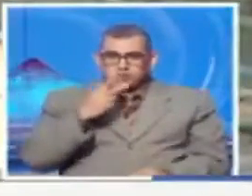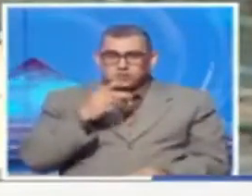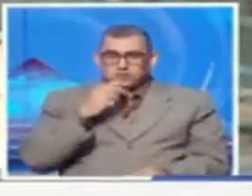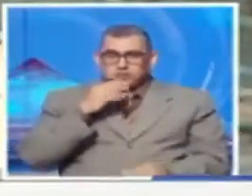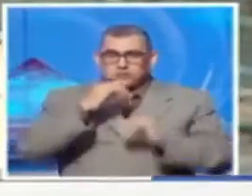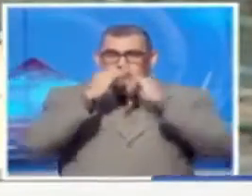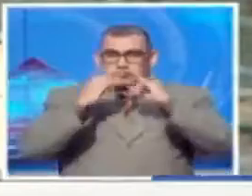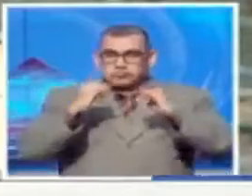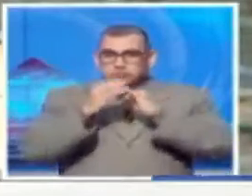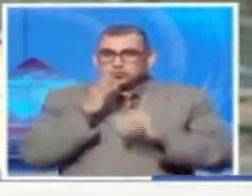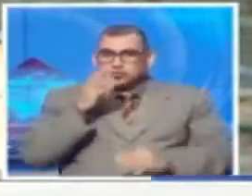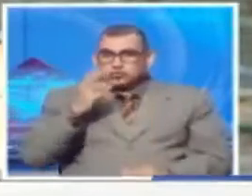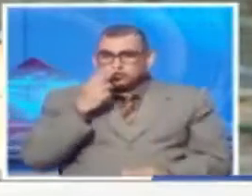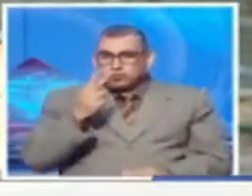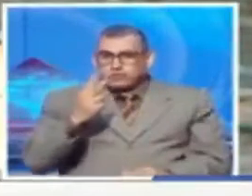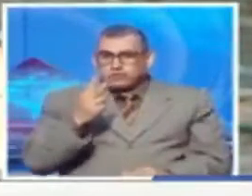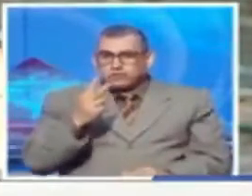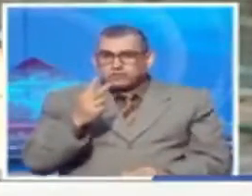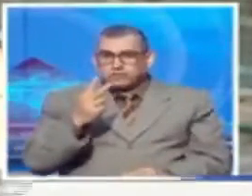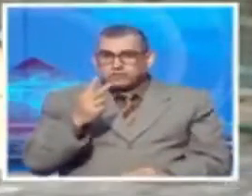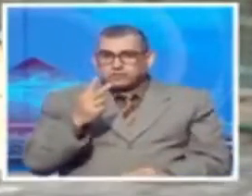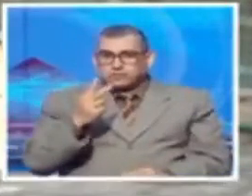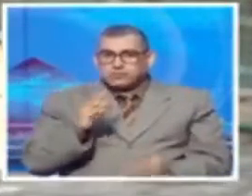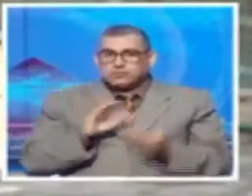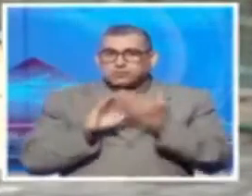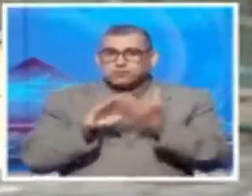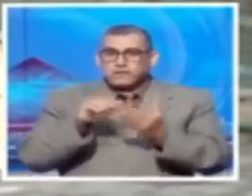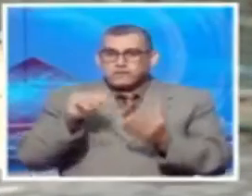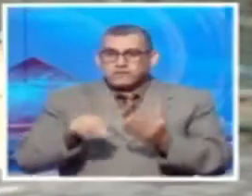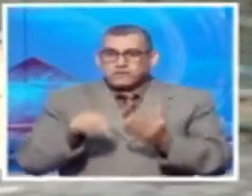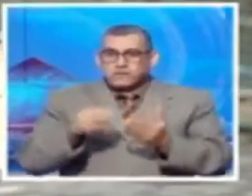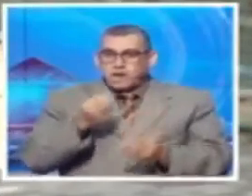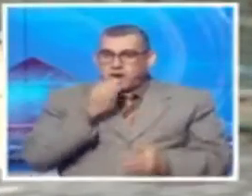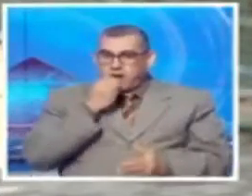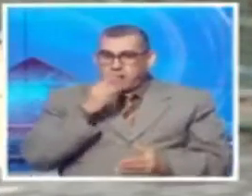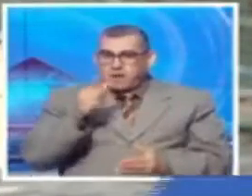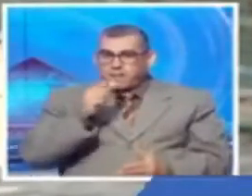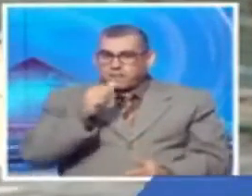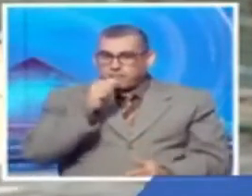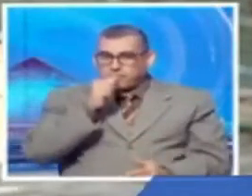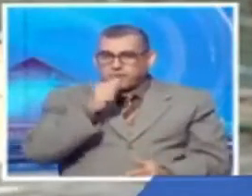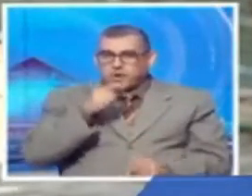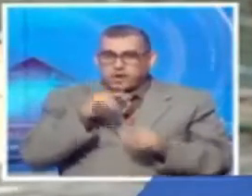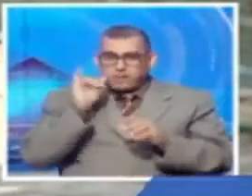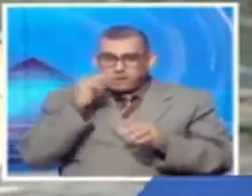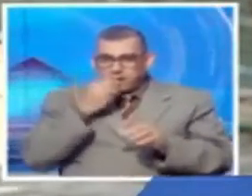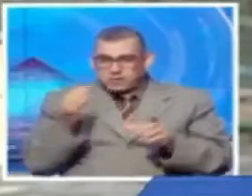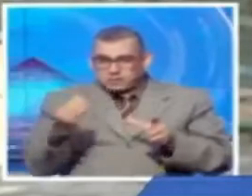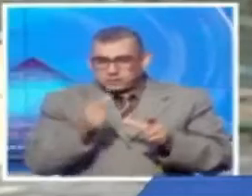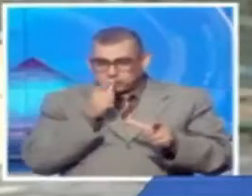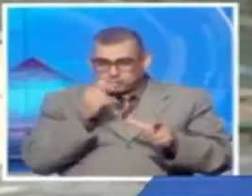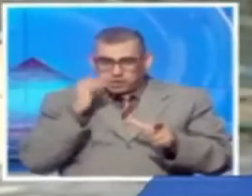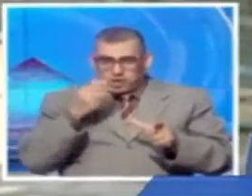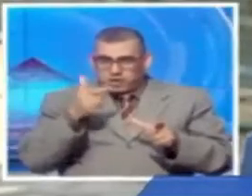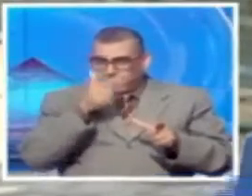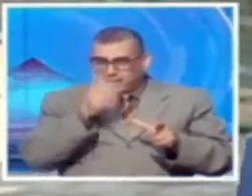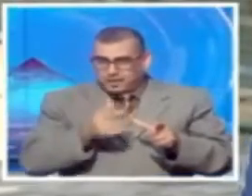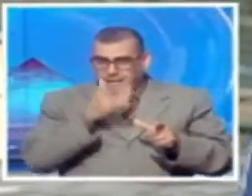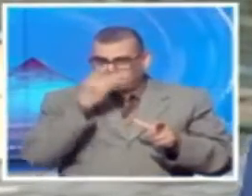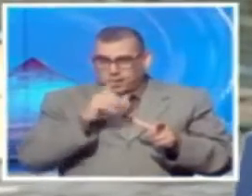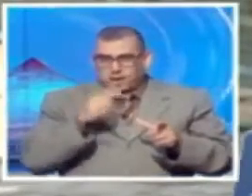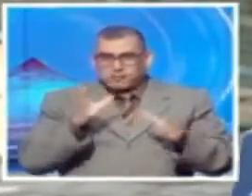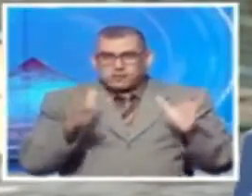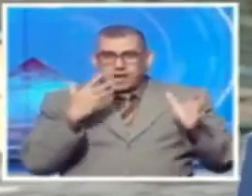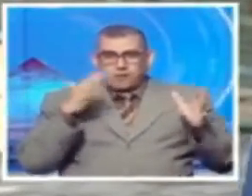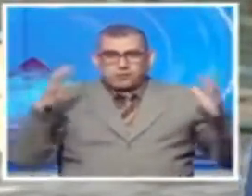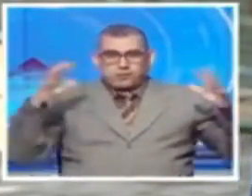الشوادر وبنتأكد من تقديم الغذاء والمياه المناسبة للحيوانات ووجودها في أماكن